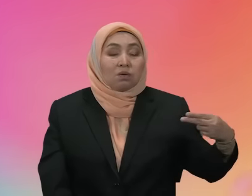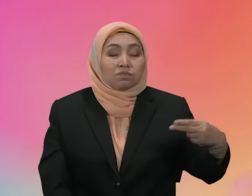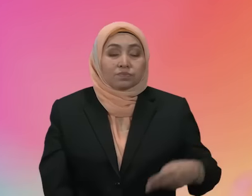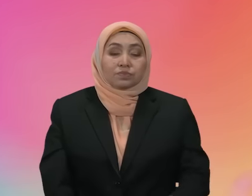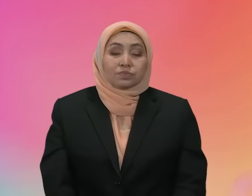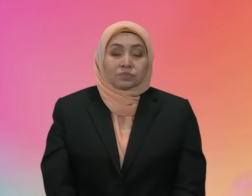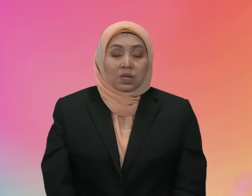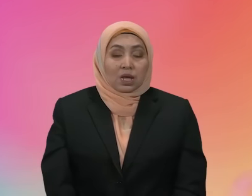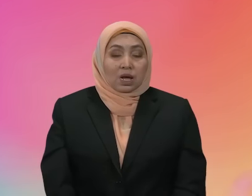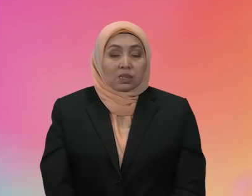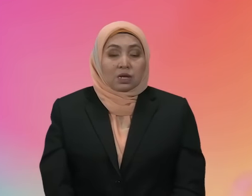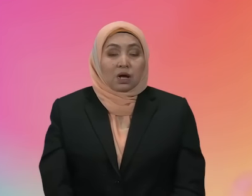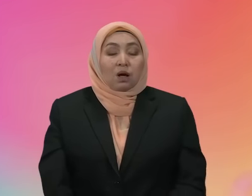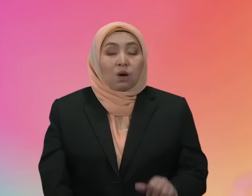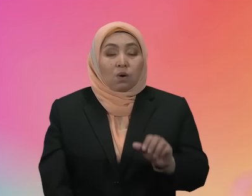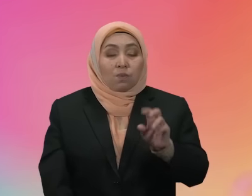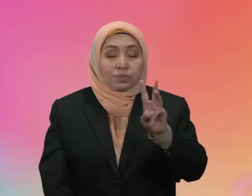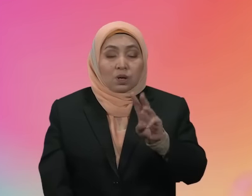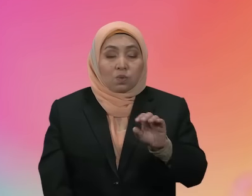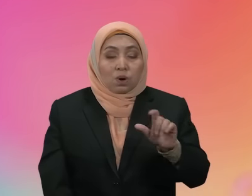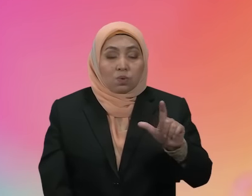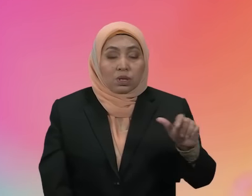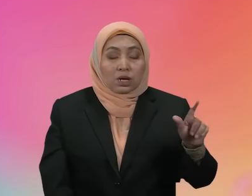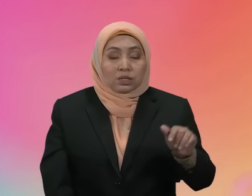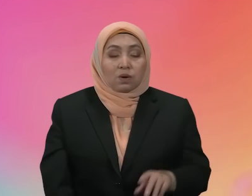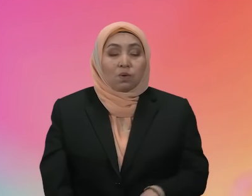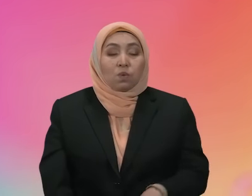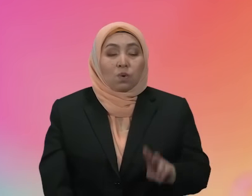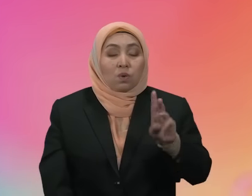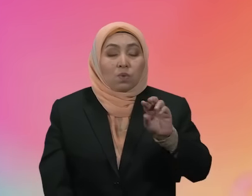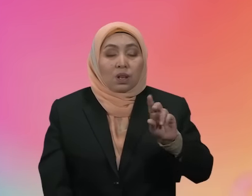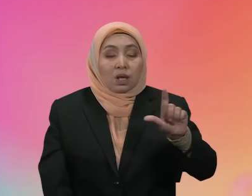يعني تيجي وأولئك هم الفائزون